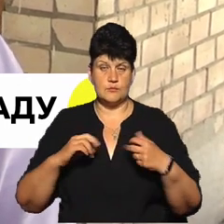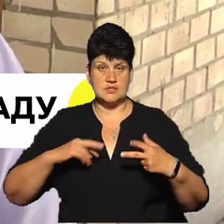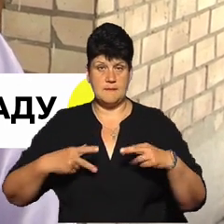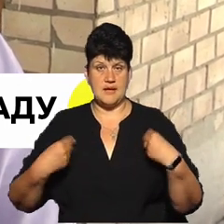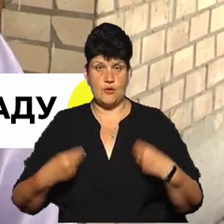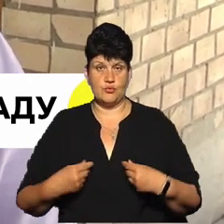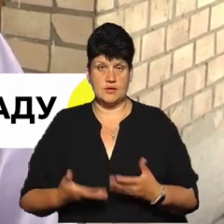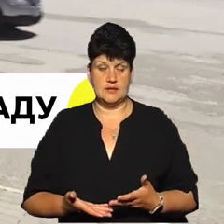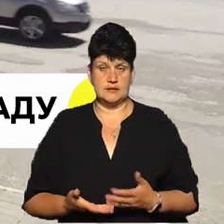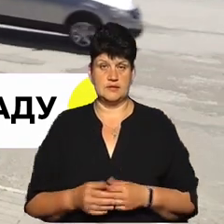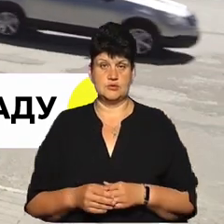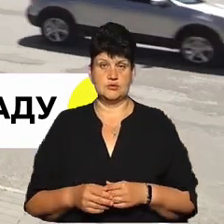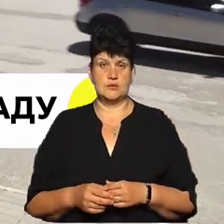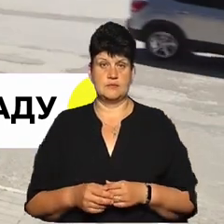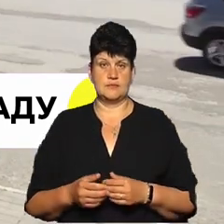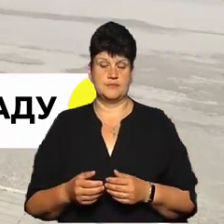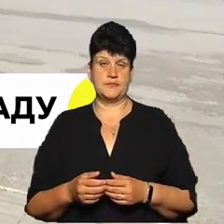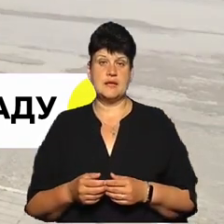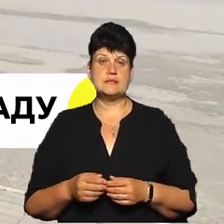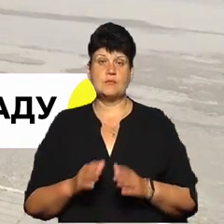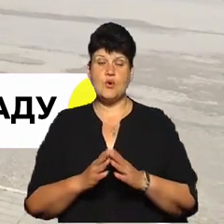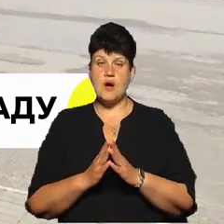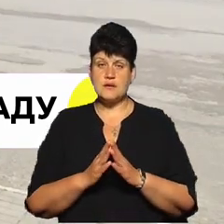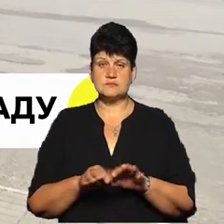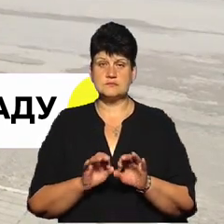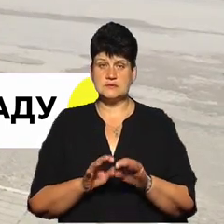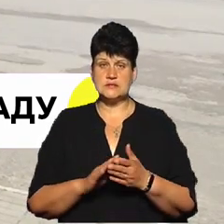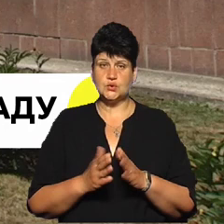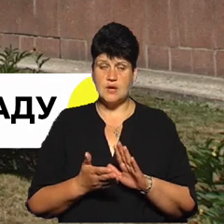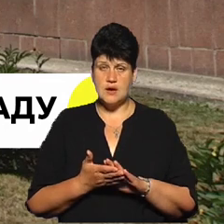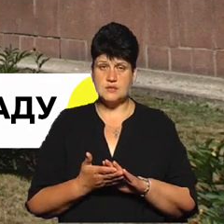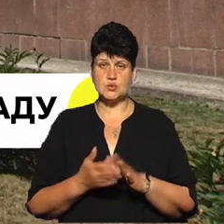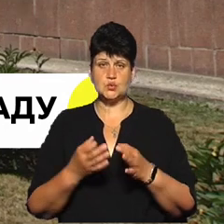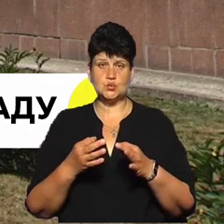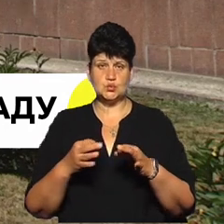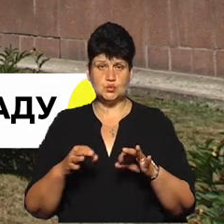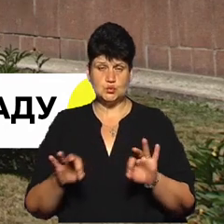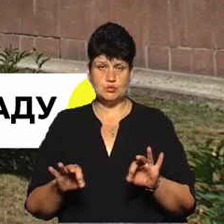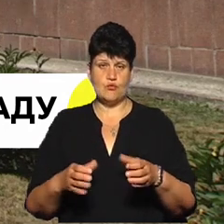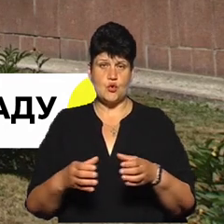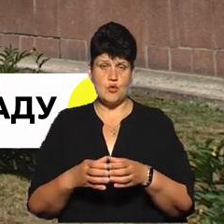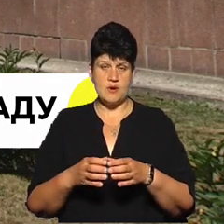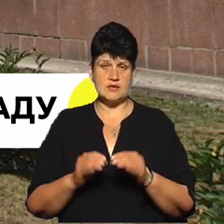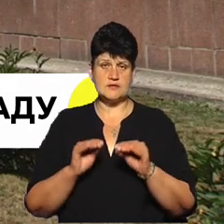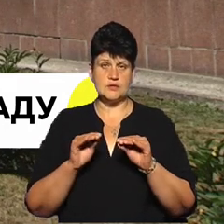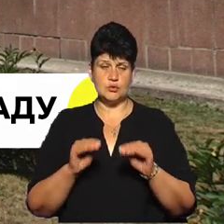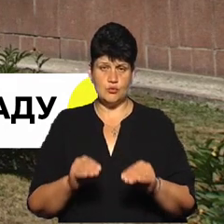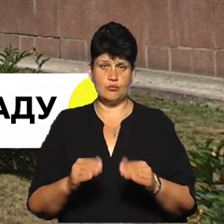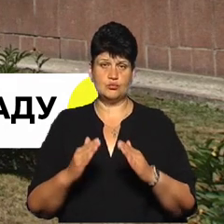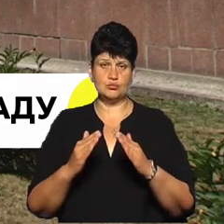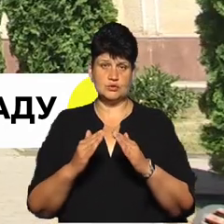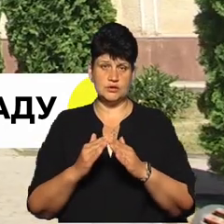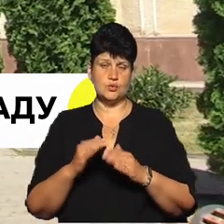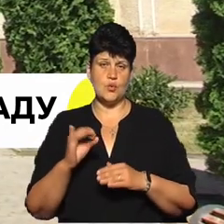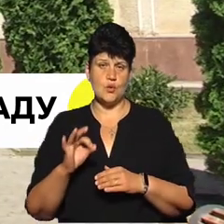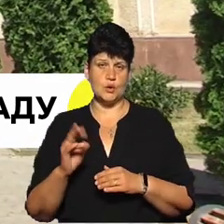того, аби прийняти процедури. Із проханням прокоментувати ситуацію з доступністю в громаді та встановлення підйомника в будинку Ольги Кундис ми звернулися